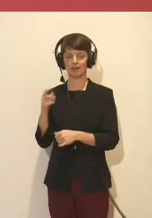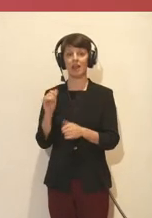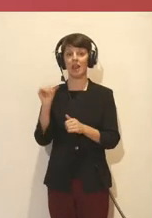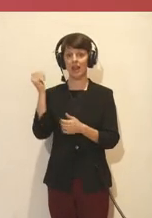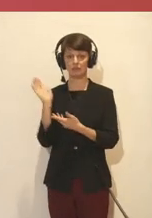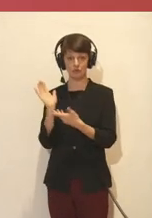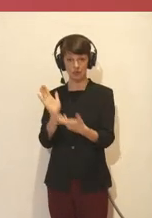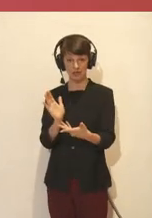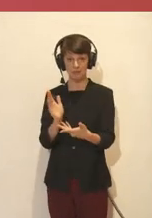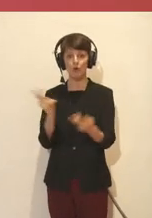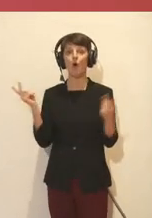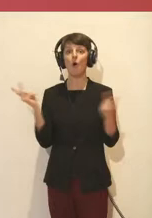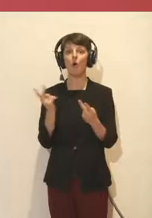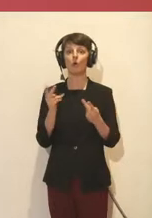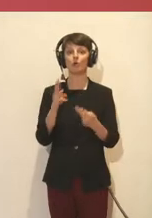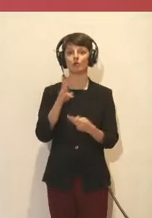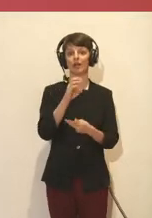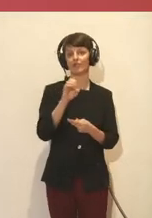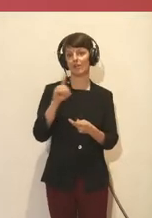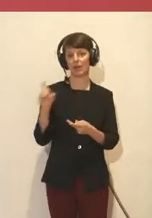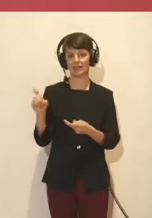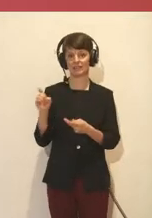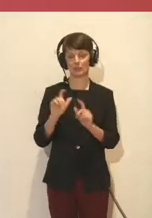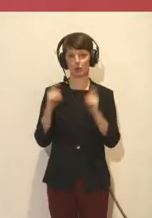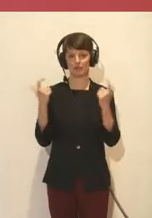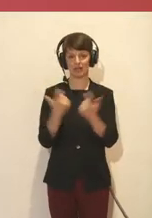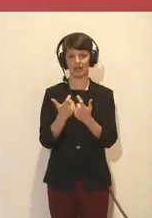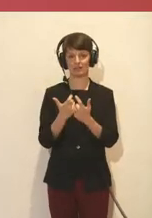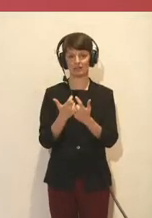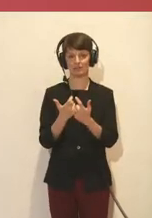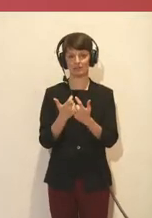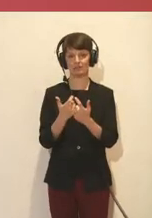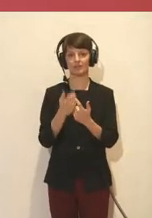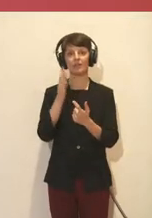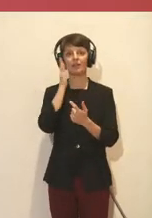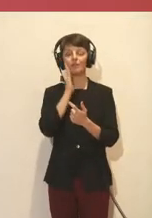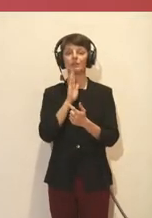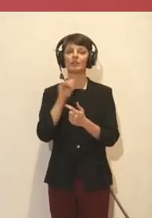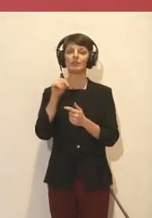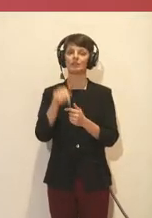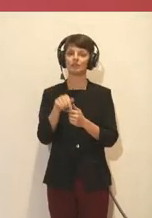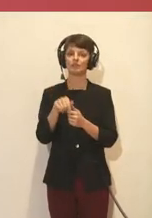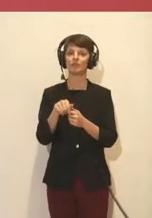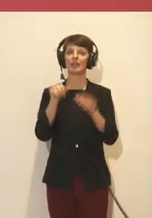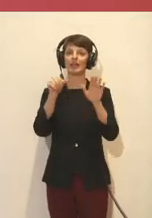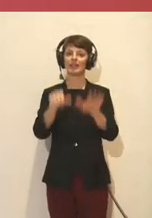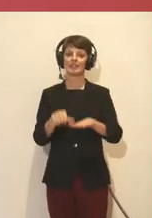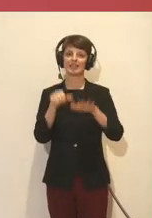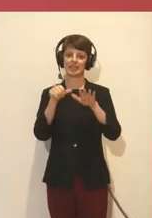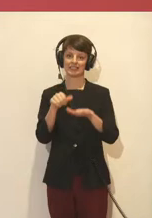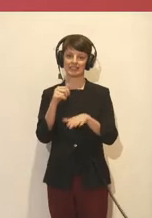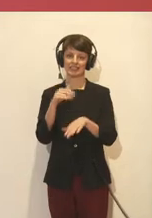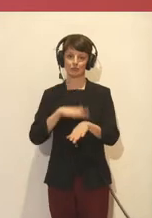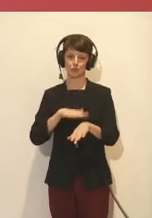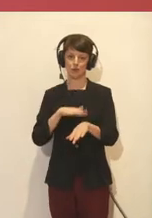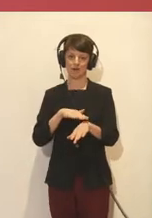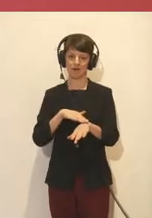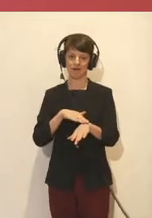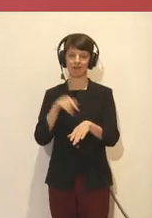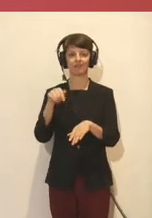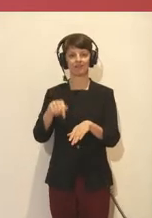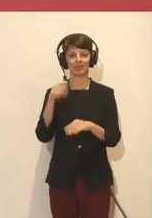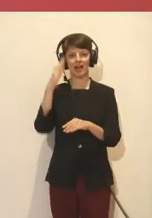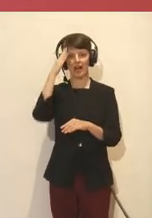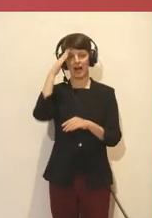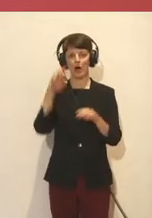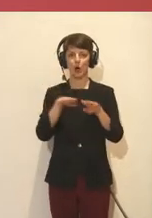livestream oder über die web apps konferenz und dann seid gerne spätestens wieder hier um 16 uhr in um 16 uhr geht's hier